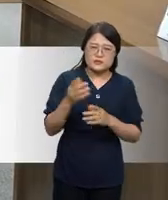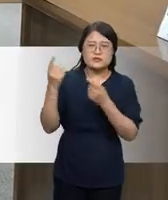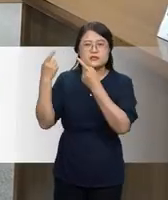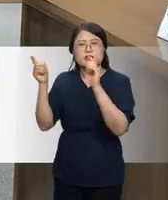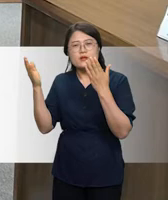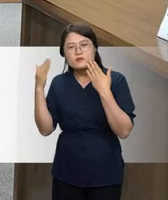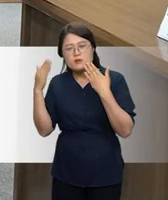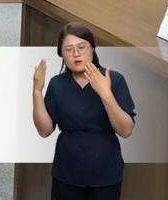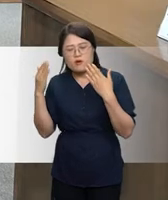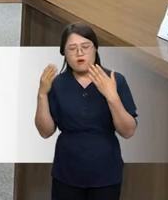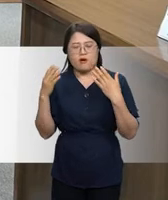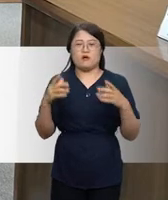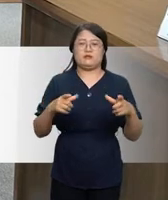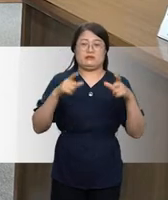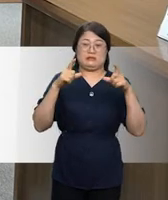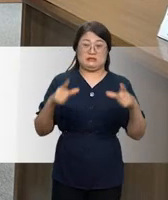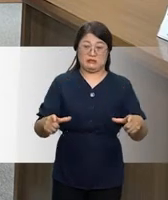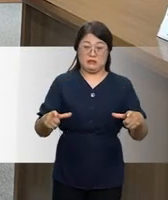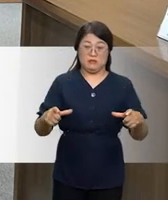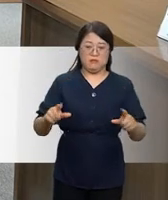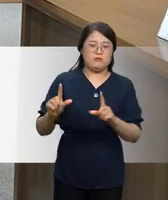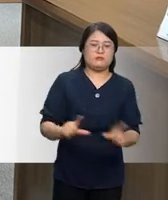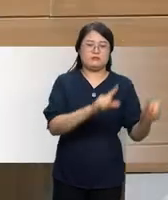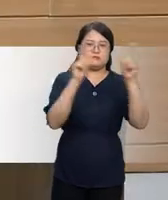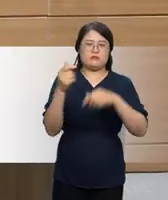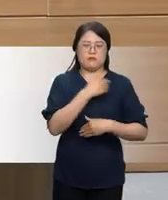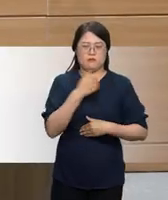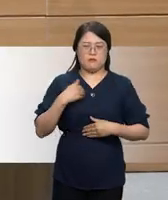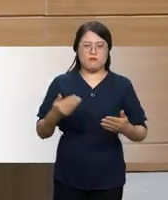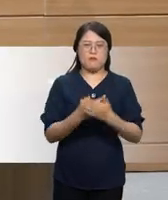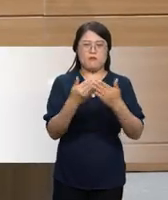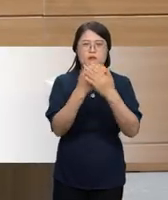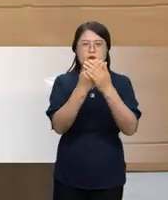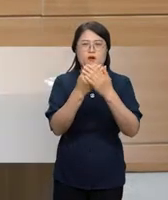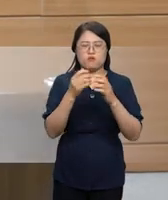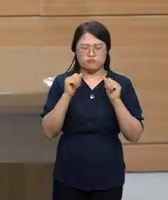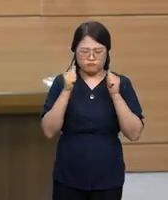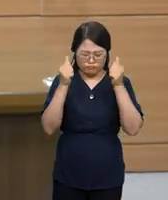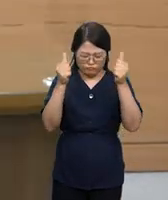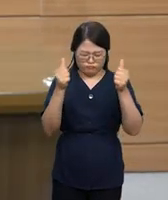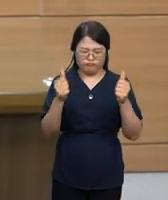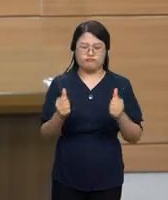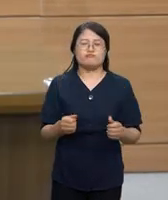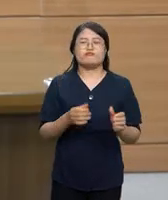협력하여 지역 주민의 삶의 질 향상을 위해 노력해주길 바란다고 당부했습니다.